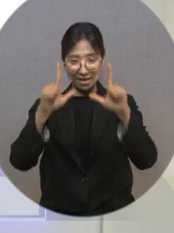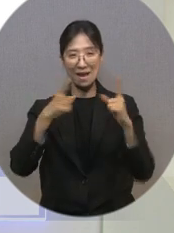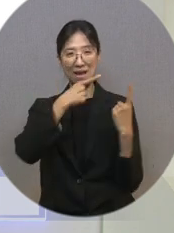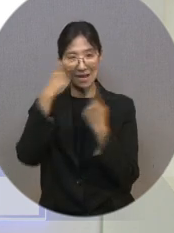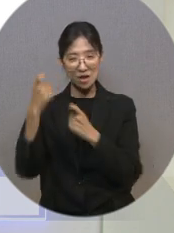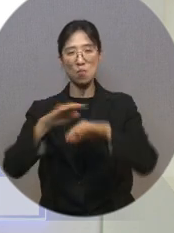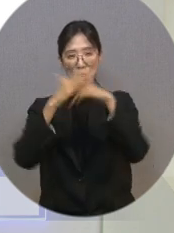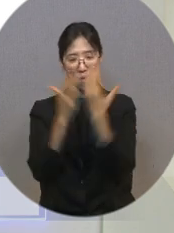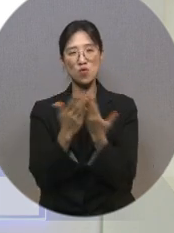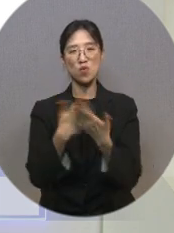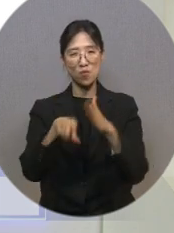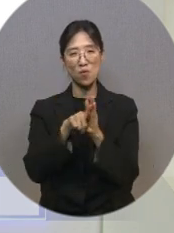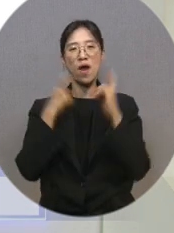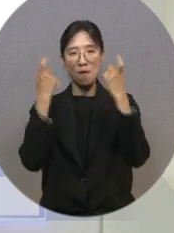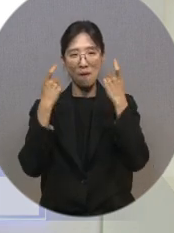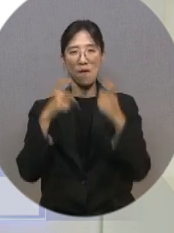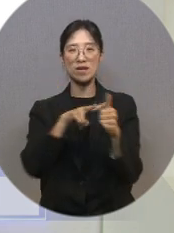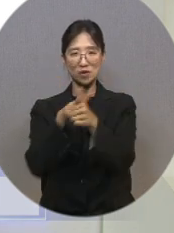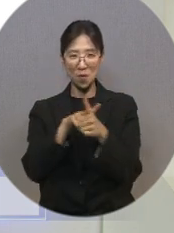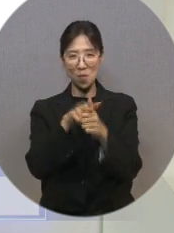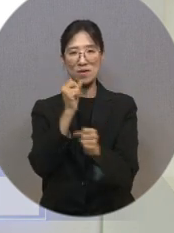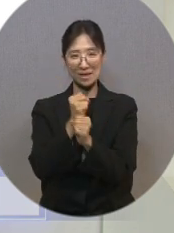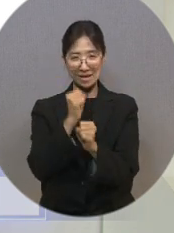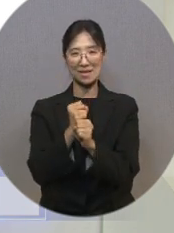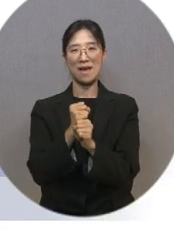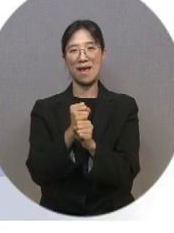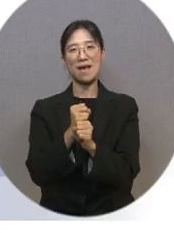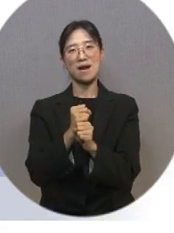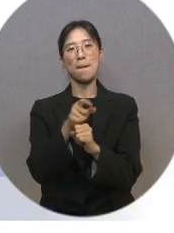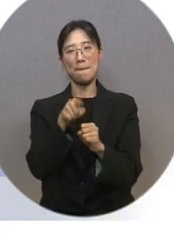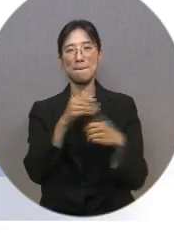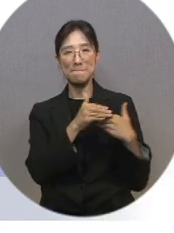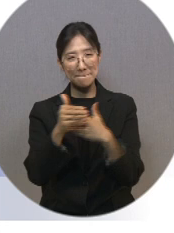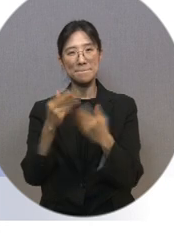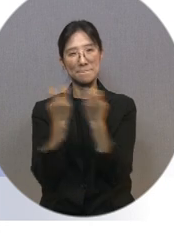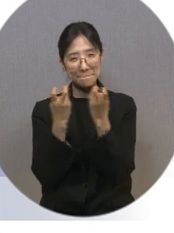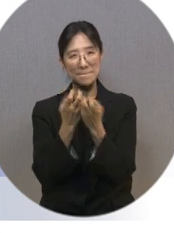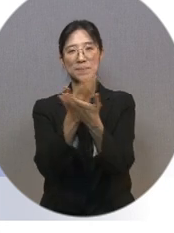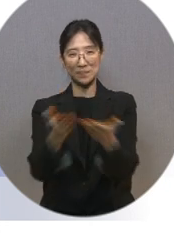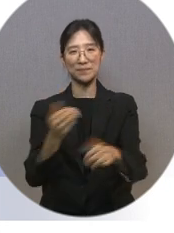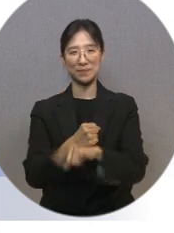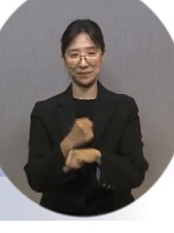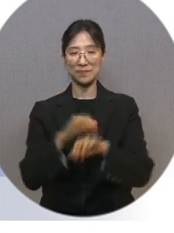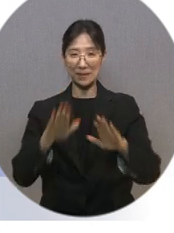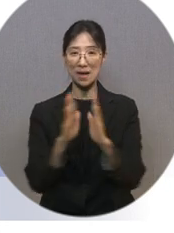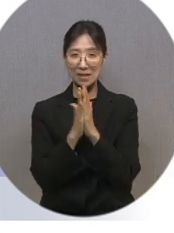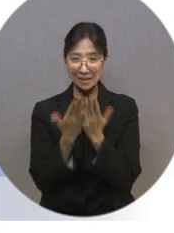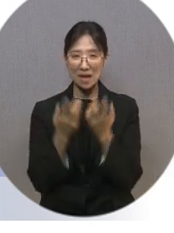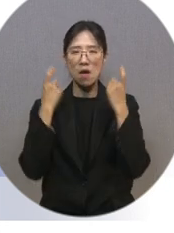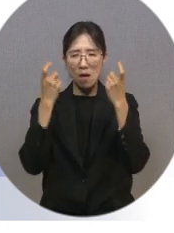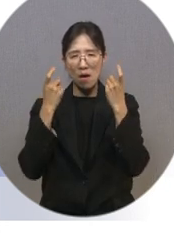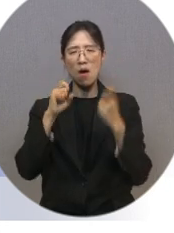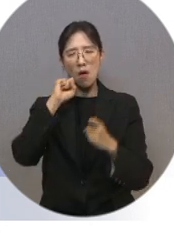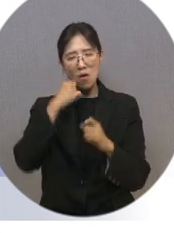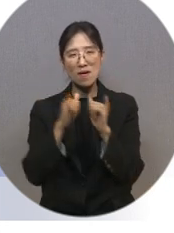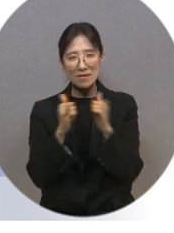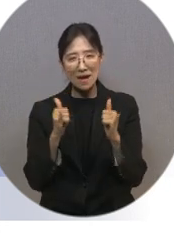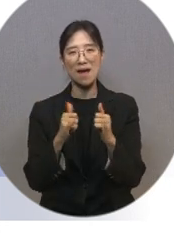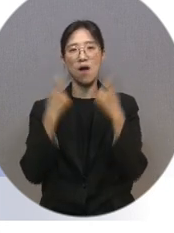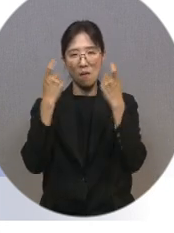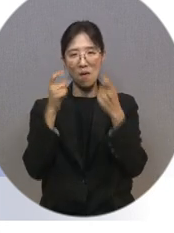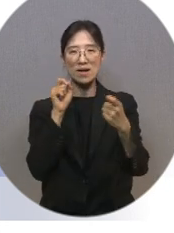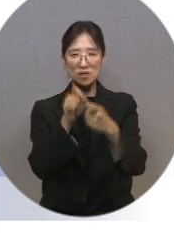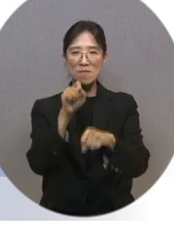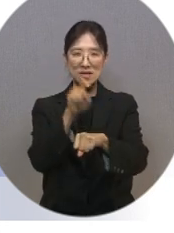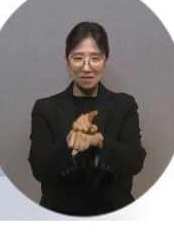관광정보 제작 가이드를 무료로 배포합니다 이번 책자에서는 관광약자를 위한 관광 접근성 관련